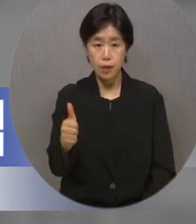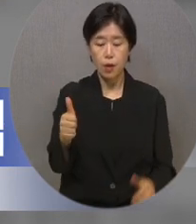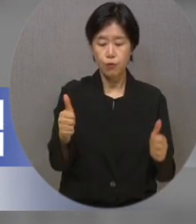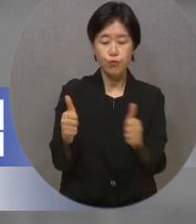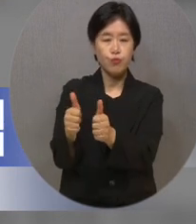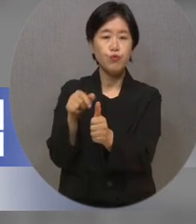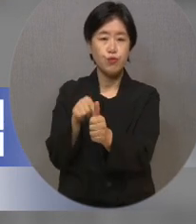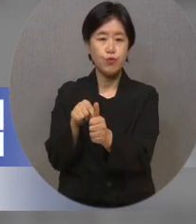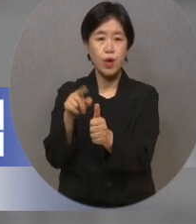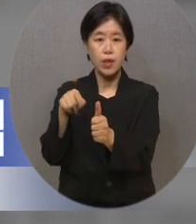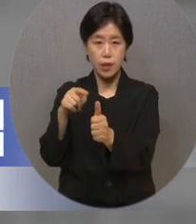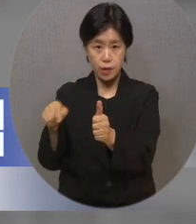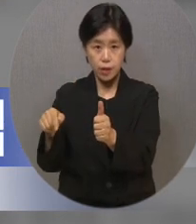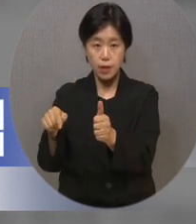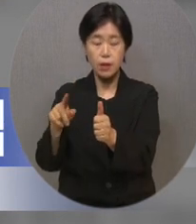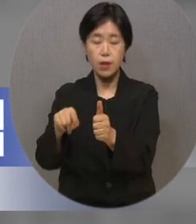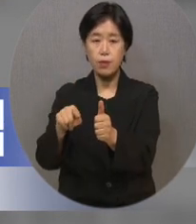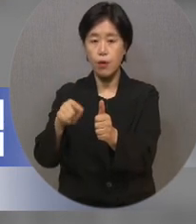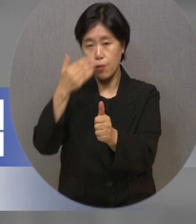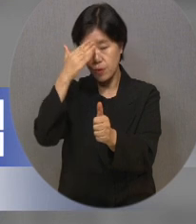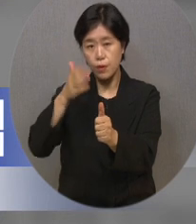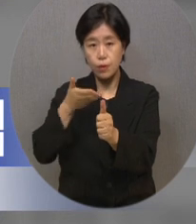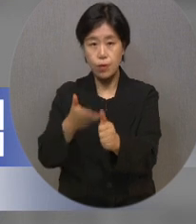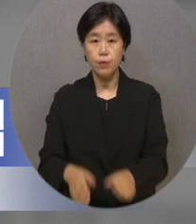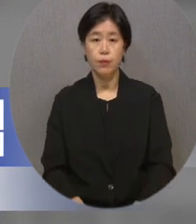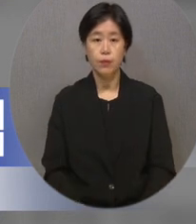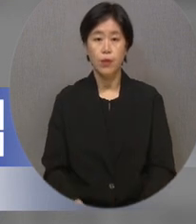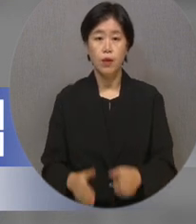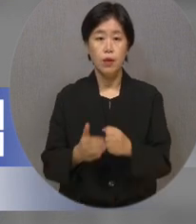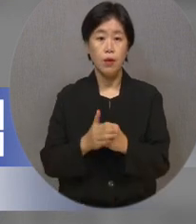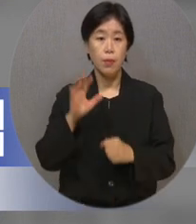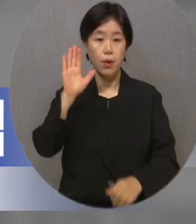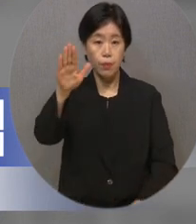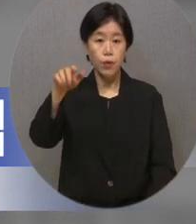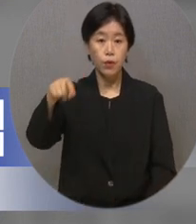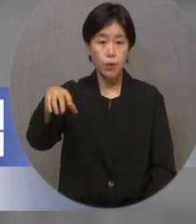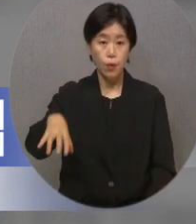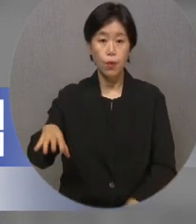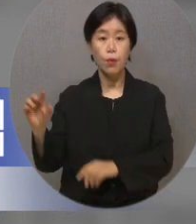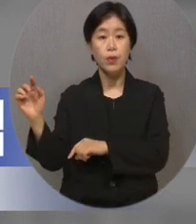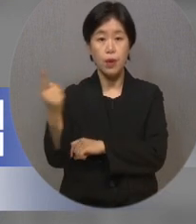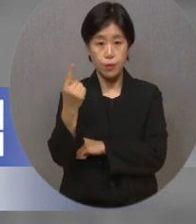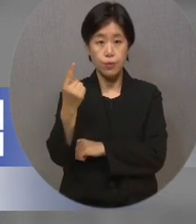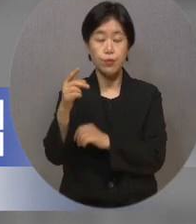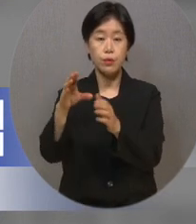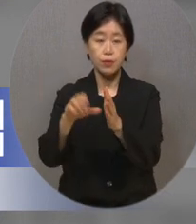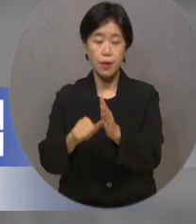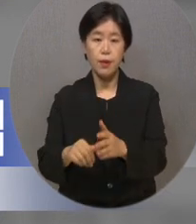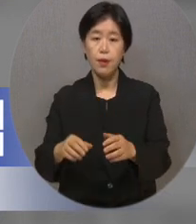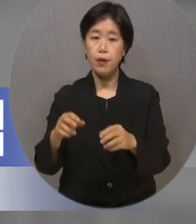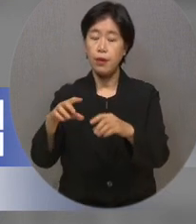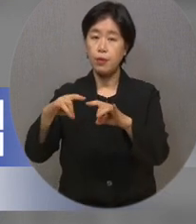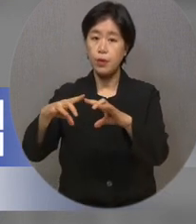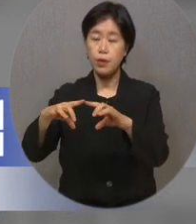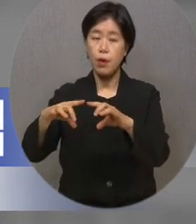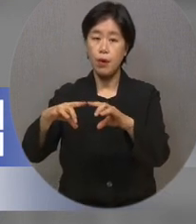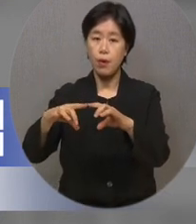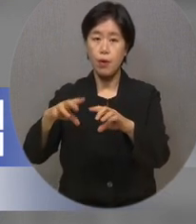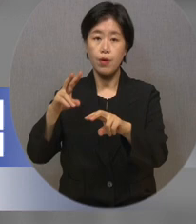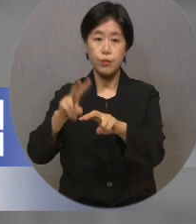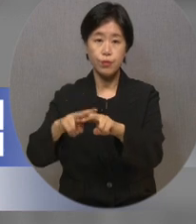밝혔습니다 이에 고척 스카이돔에서 개최되는 키움 히어로즈 프로야구 경기 중 휠체어석을 예매할 경우